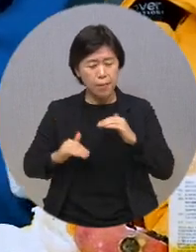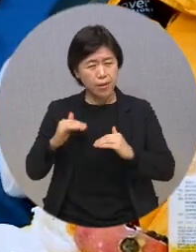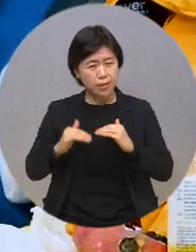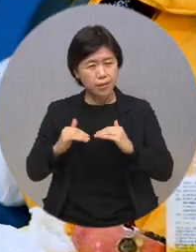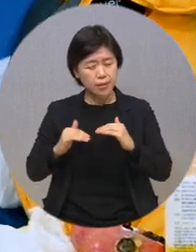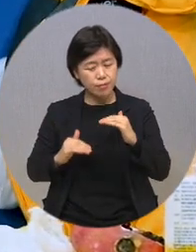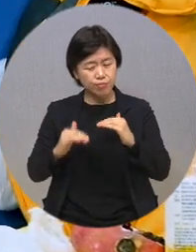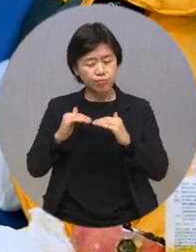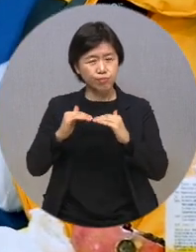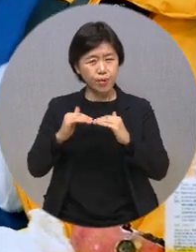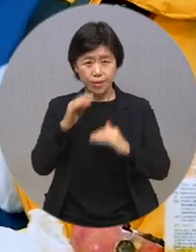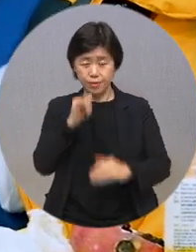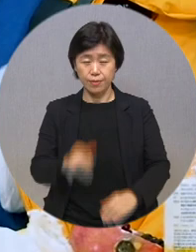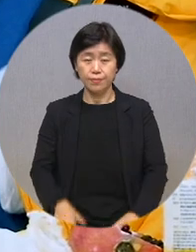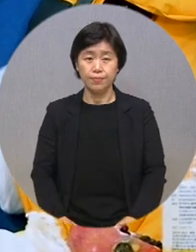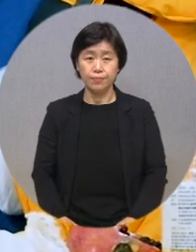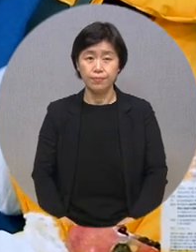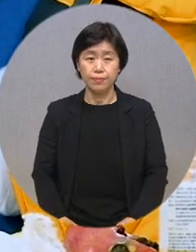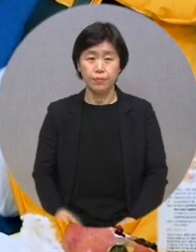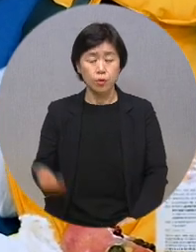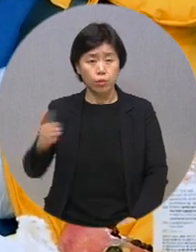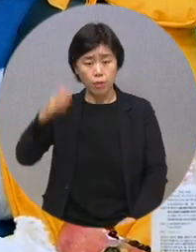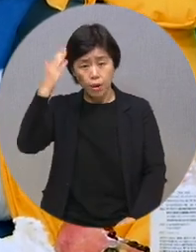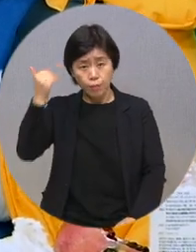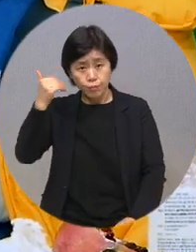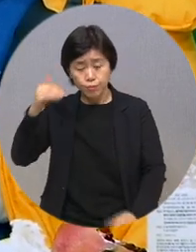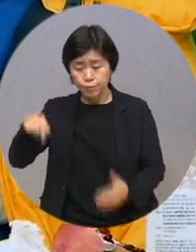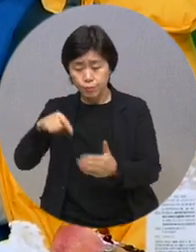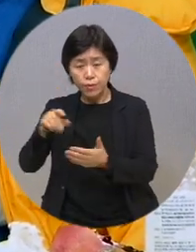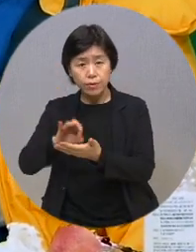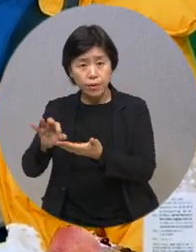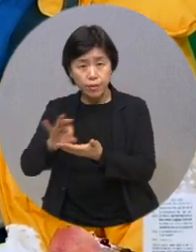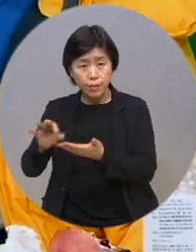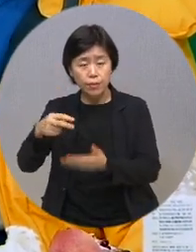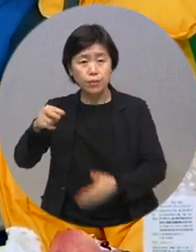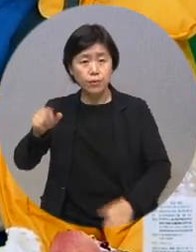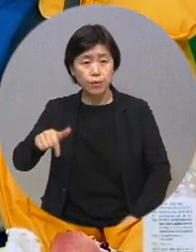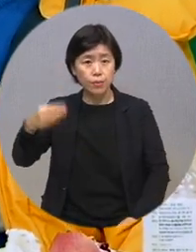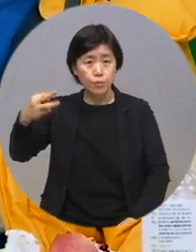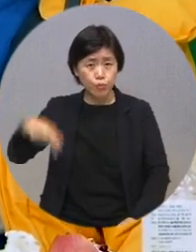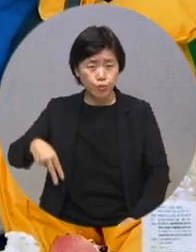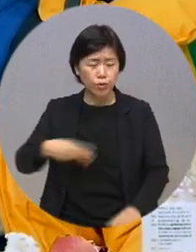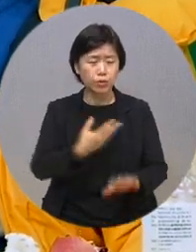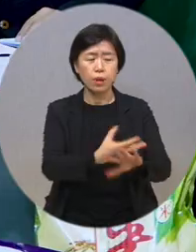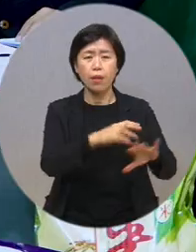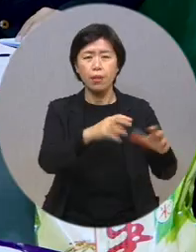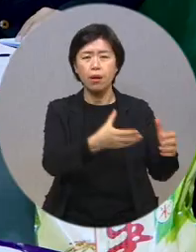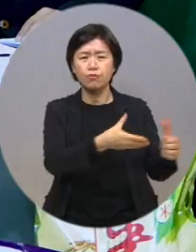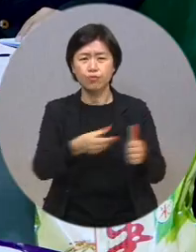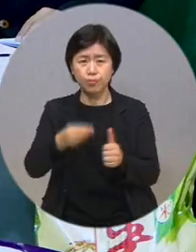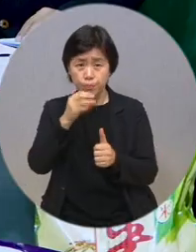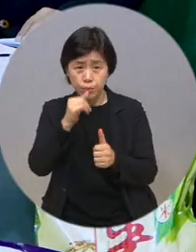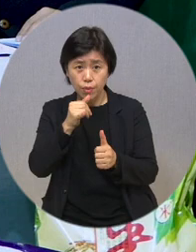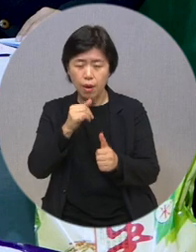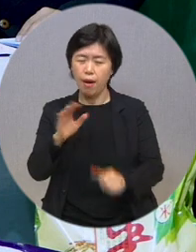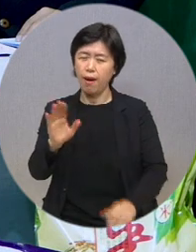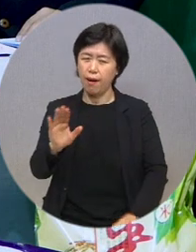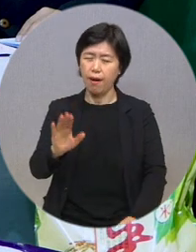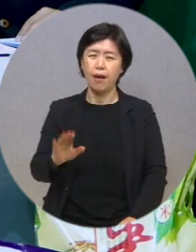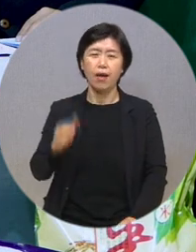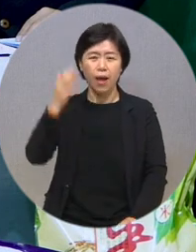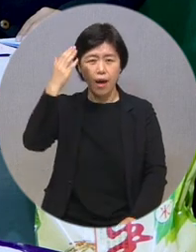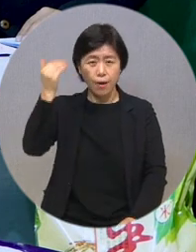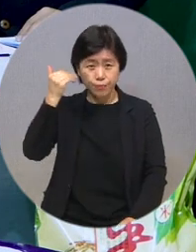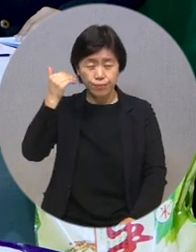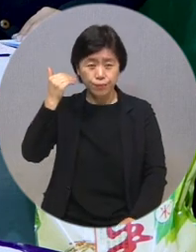98% 정도가 다 수입이라면서요. 네, 맞습니다. 하지만 공에서 생산된 이 성류 제품은 이것은 남도장터에서